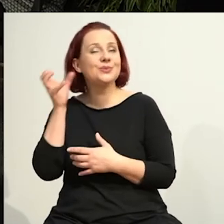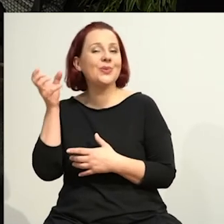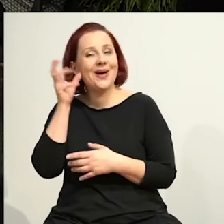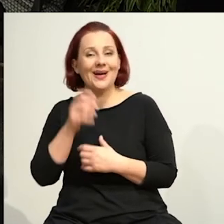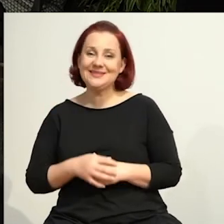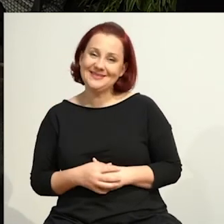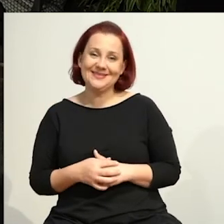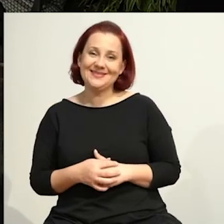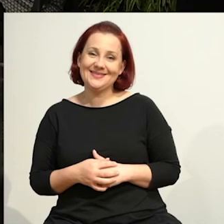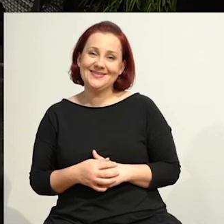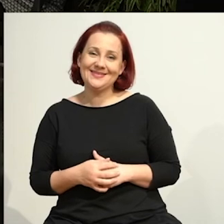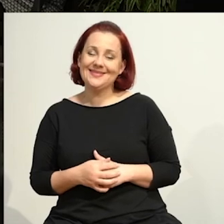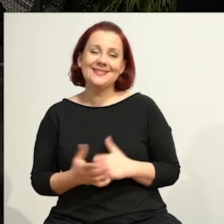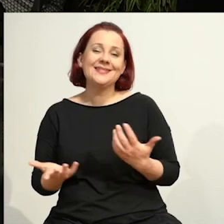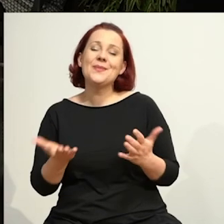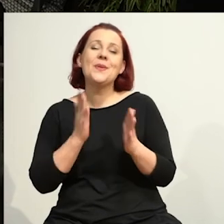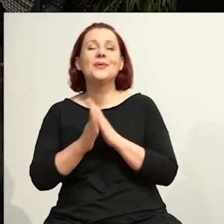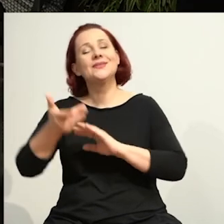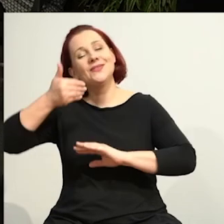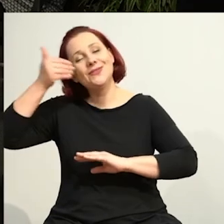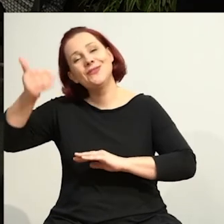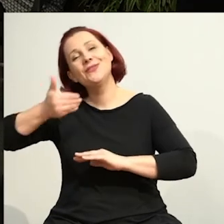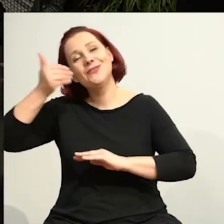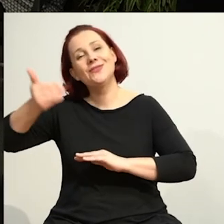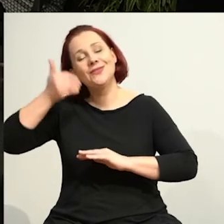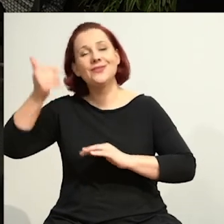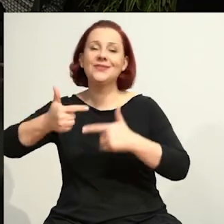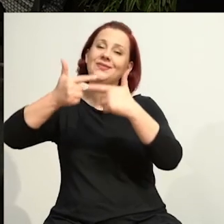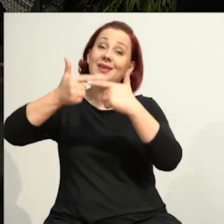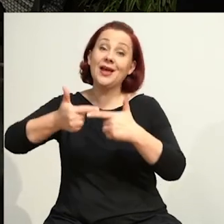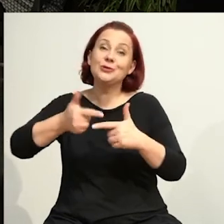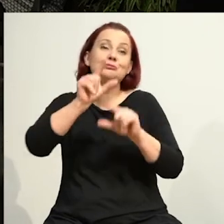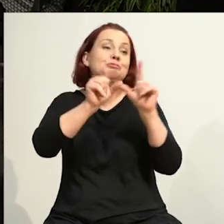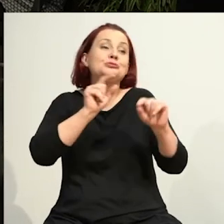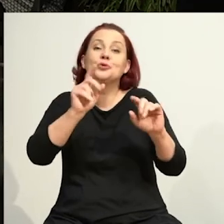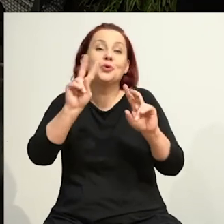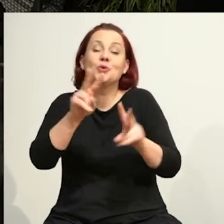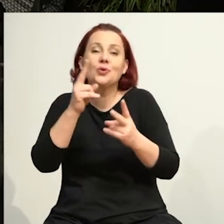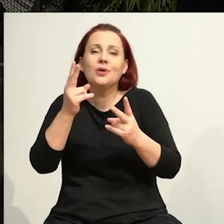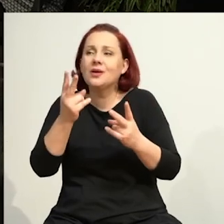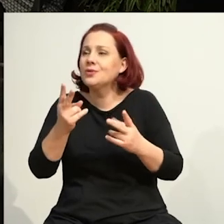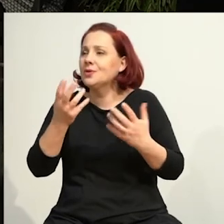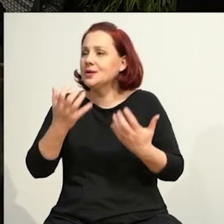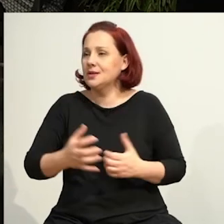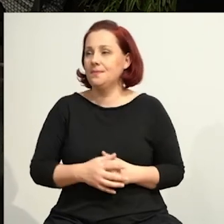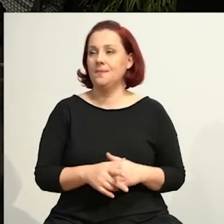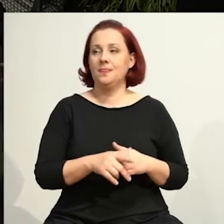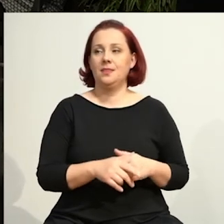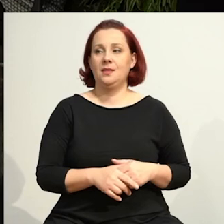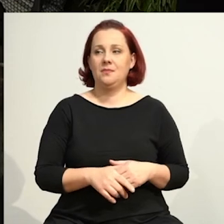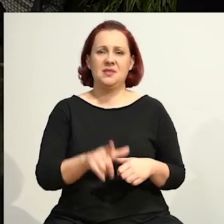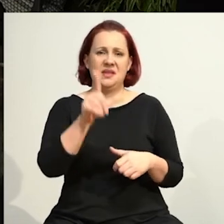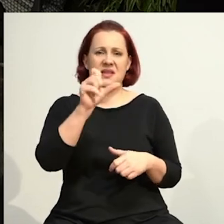żeby po prostu tak zadeklamował jeden ze swoich utworów, który by chciał, ja bym chciała usłyszeć Italiam, Italiam, albo Czułość,